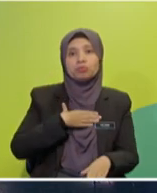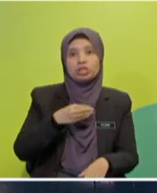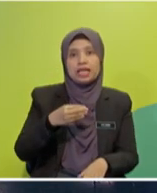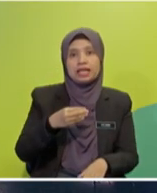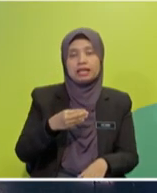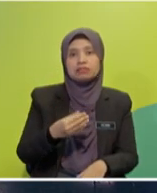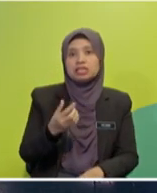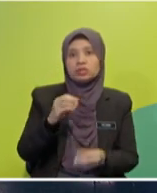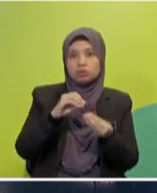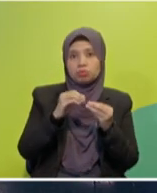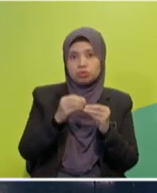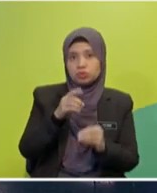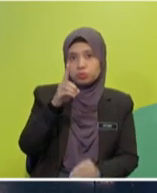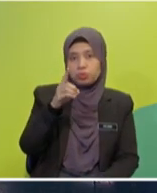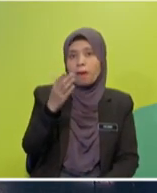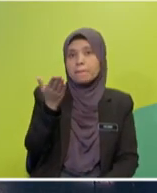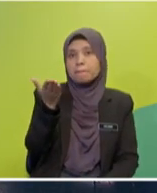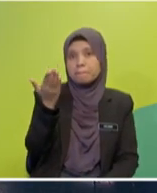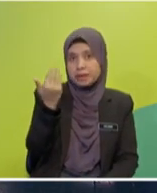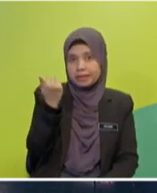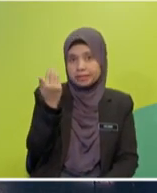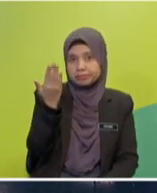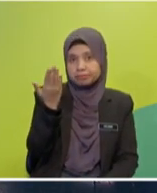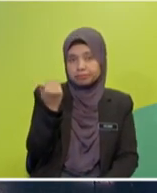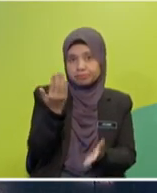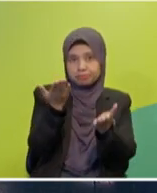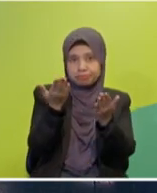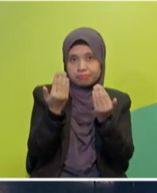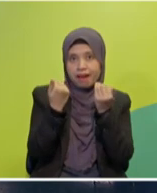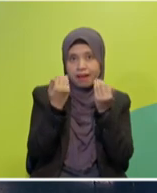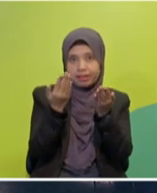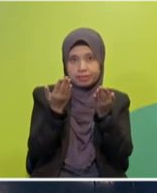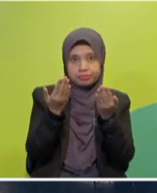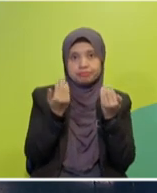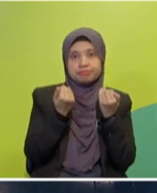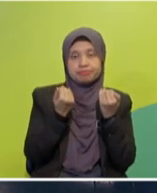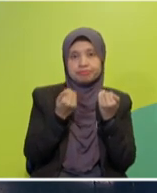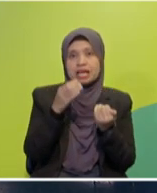Mari. Mari. Mari. Cuba cari. Saya jumpa di sini, cikgu.